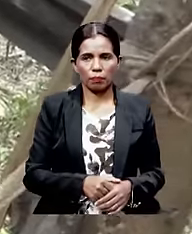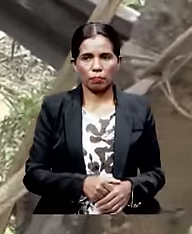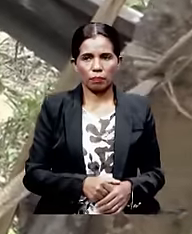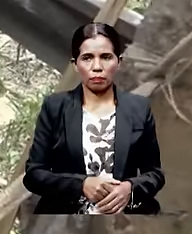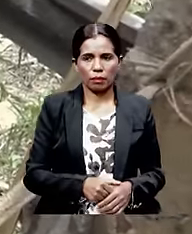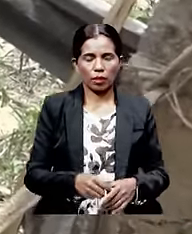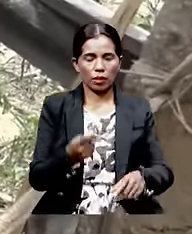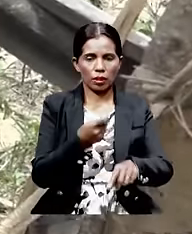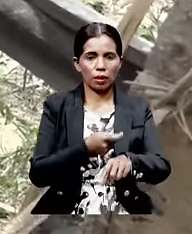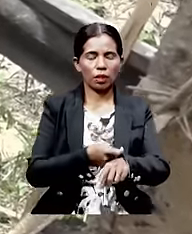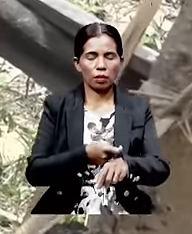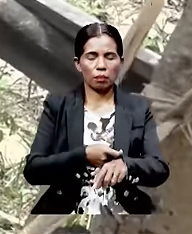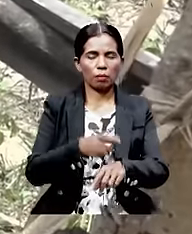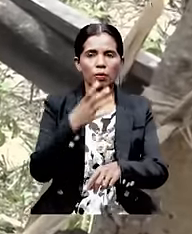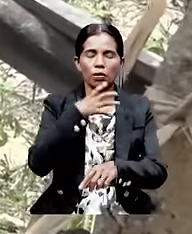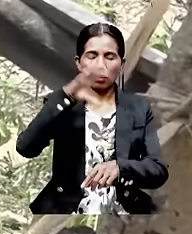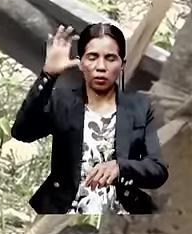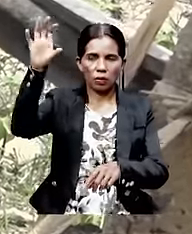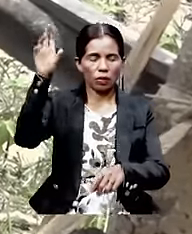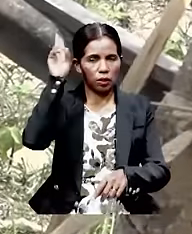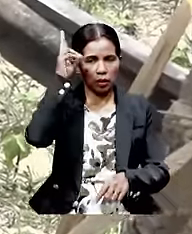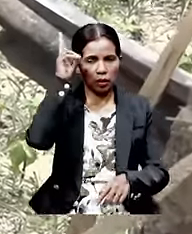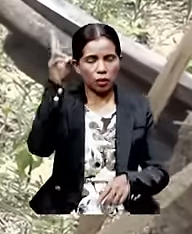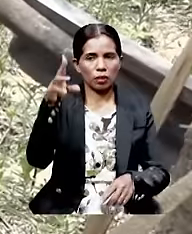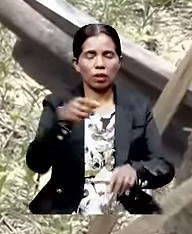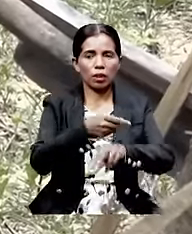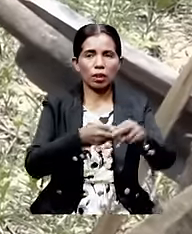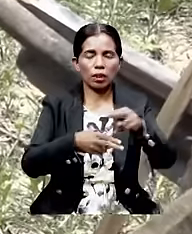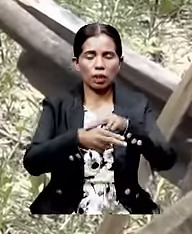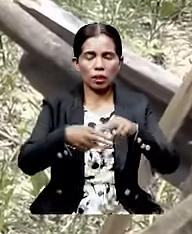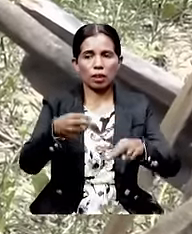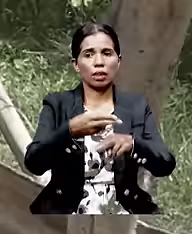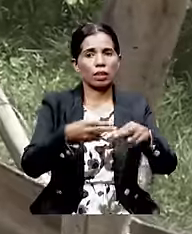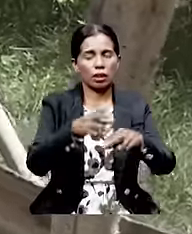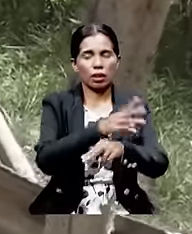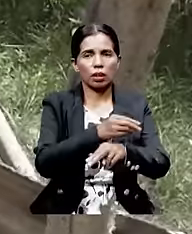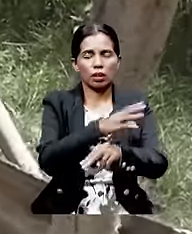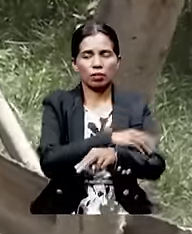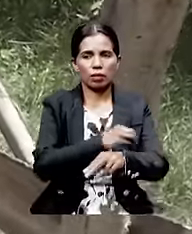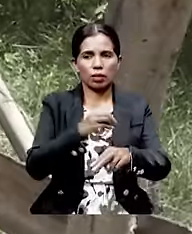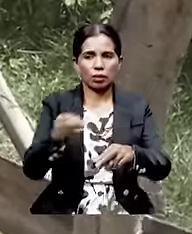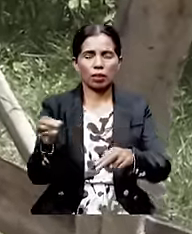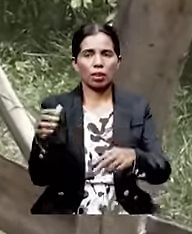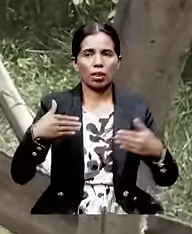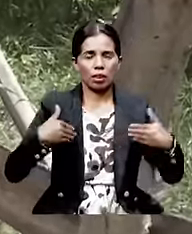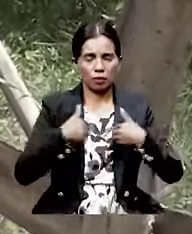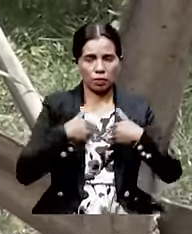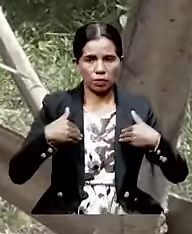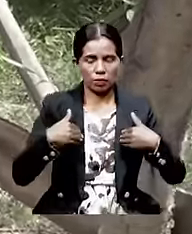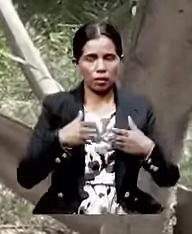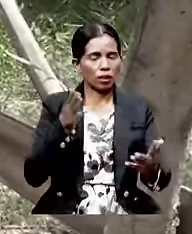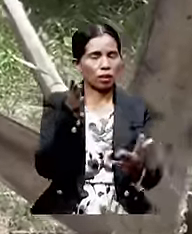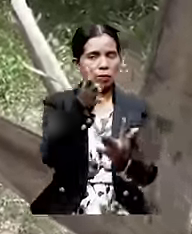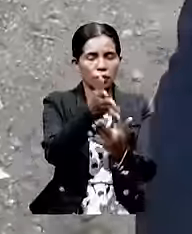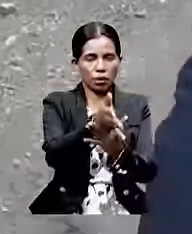Iha tempo loron tiu domingos ten ke kesi lutu ho dia segura atunu ne animal fuik sira la bele tama